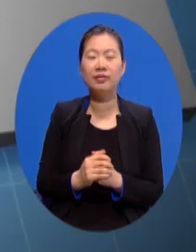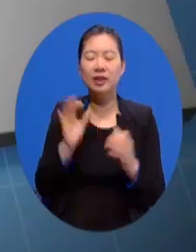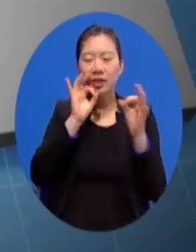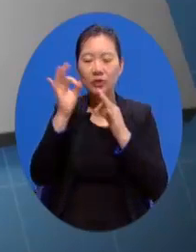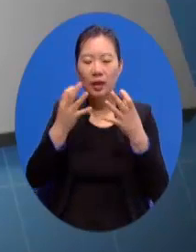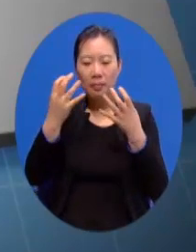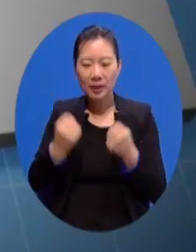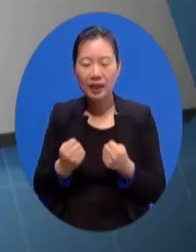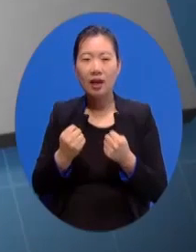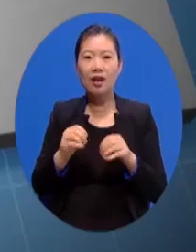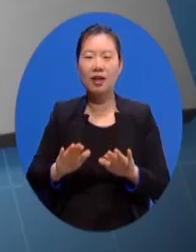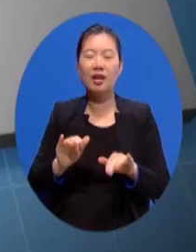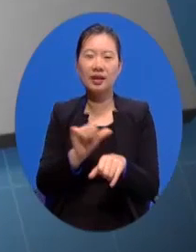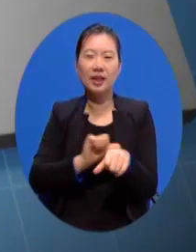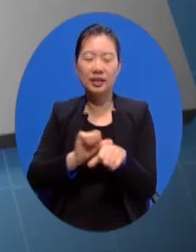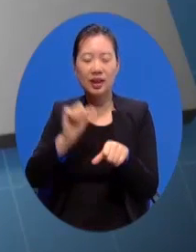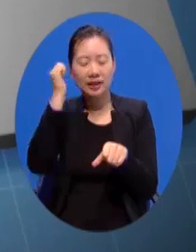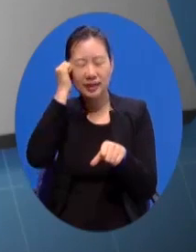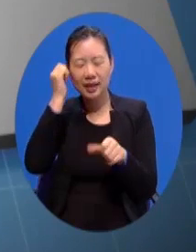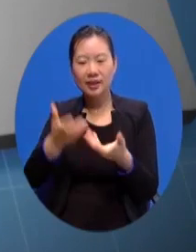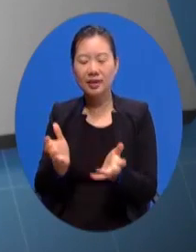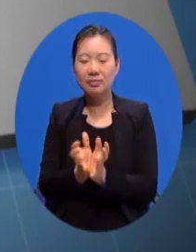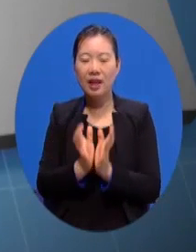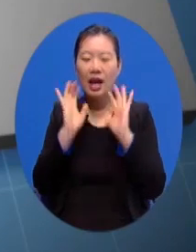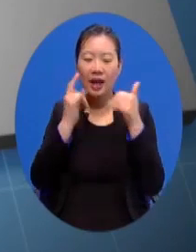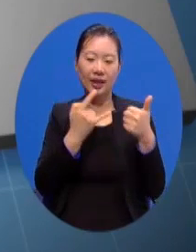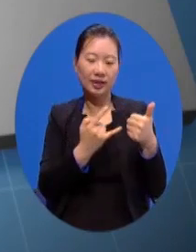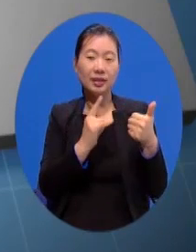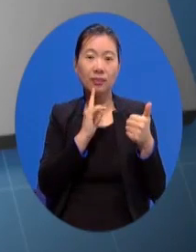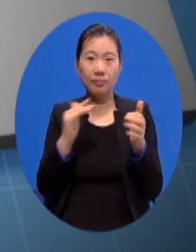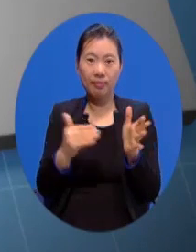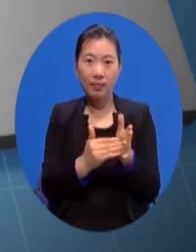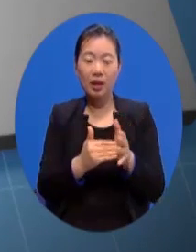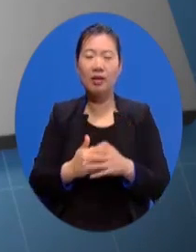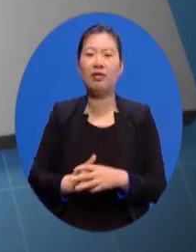실수가 많은 쪽은 5시간 잔 팀의 아이들이었습니다.